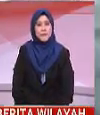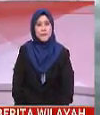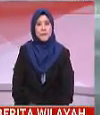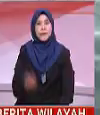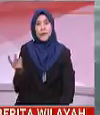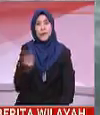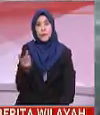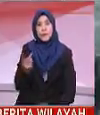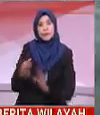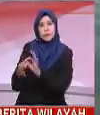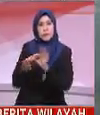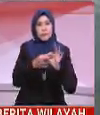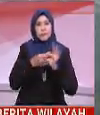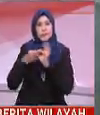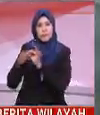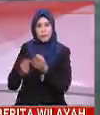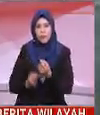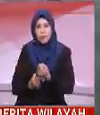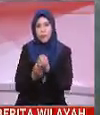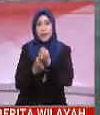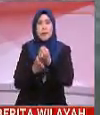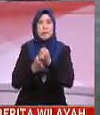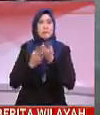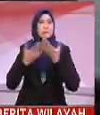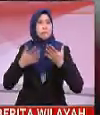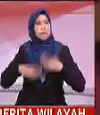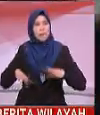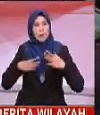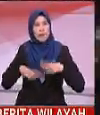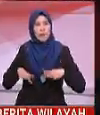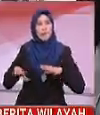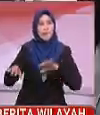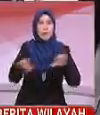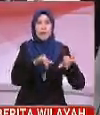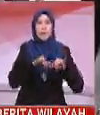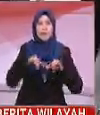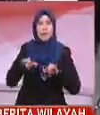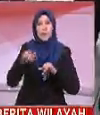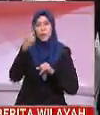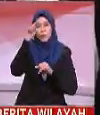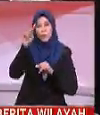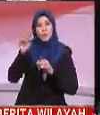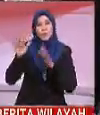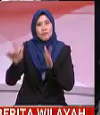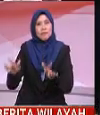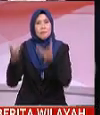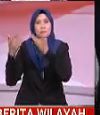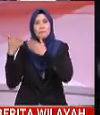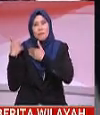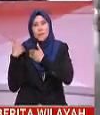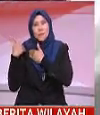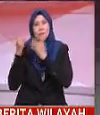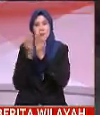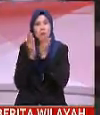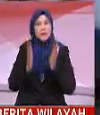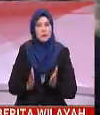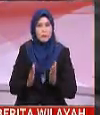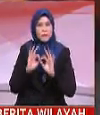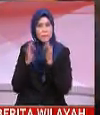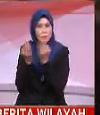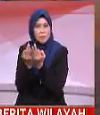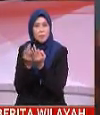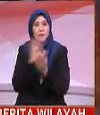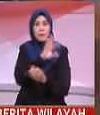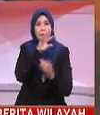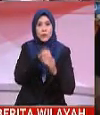Kedua-dua pihak bekerjasama menyumbang kelengkapan sekolah seperti pakaian seragam bagi meringankan beban keluarga pelajar, termasuk